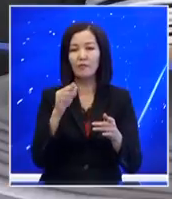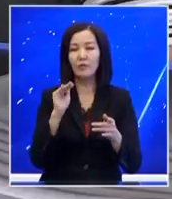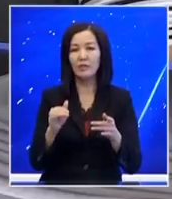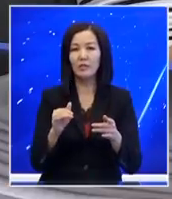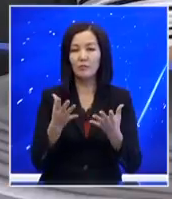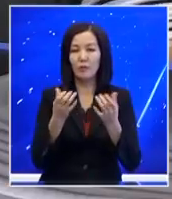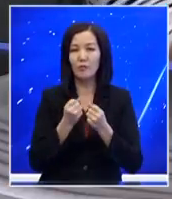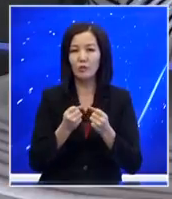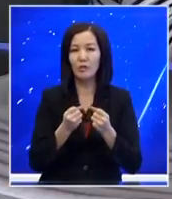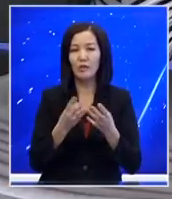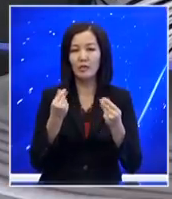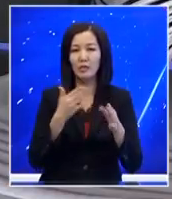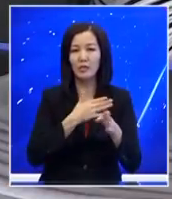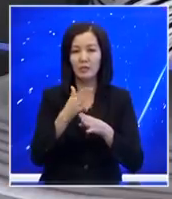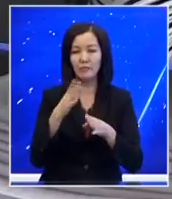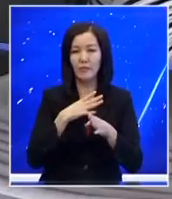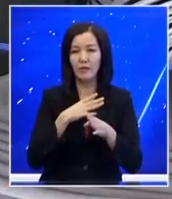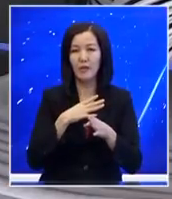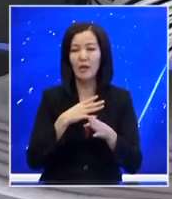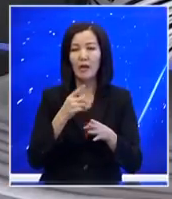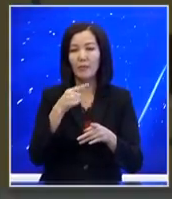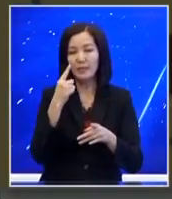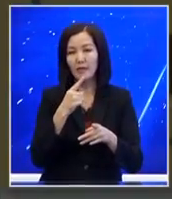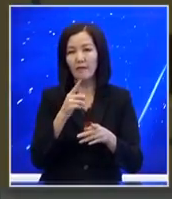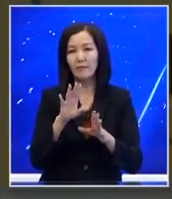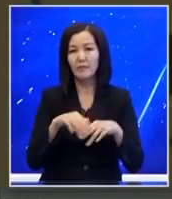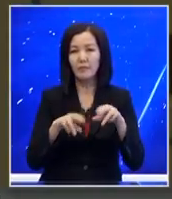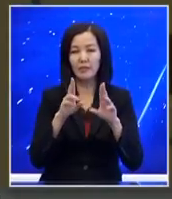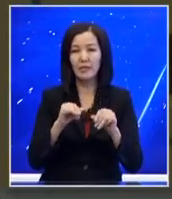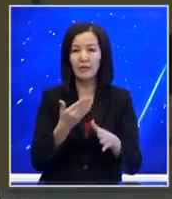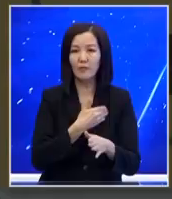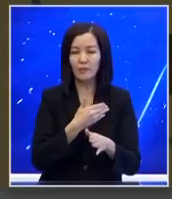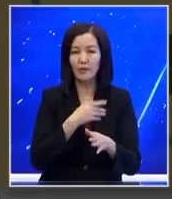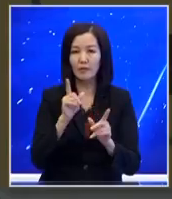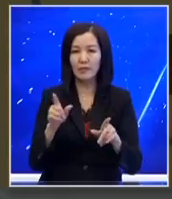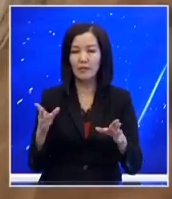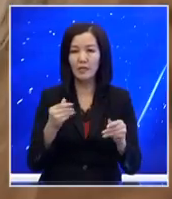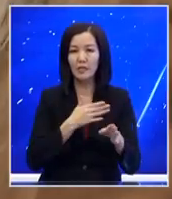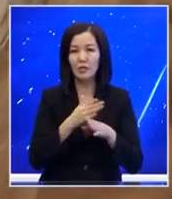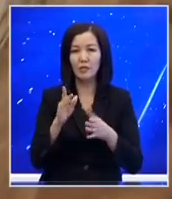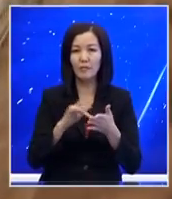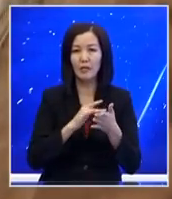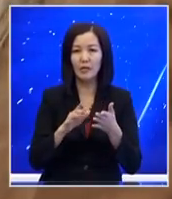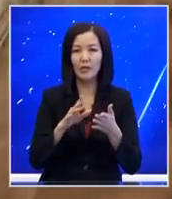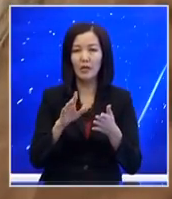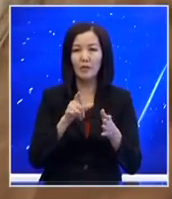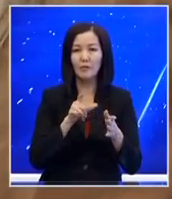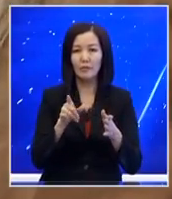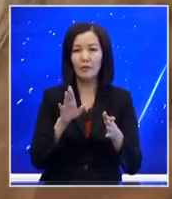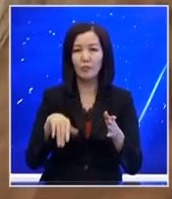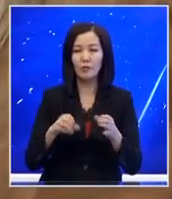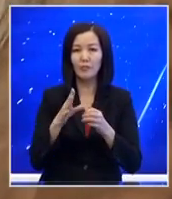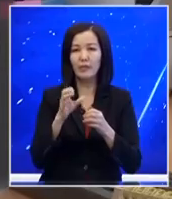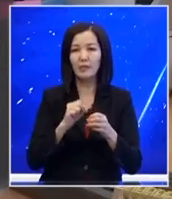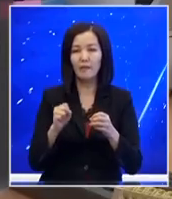них получили ее в денежном эквиваленте. По словам специалистов, остальным претендентам денежные средства будут перечислены на их счета после